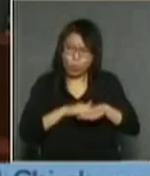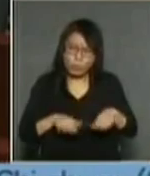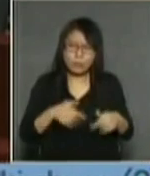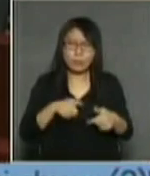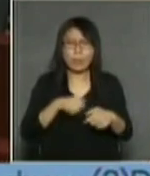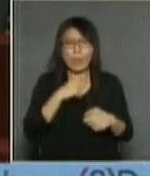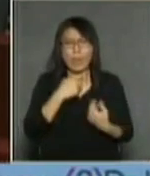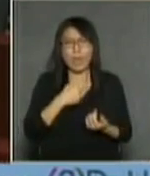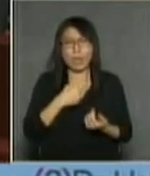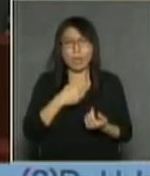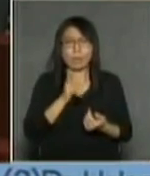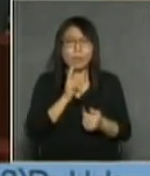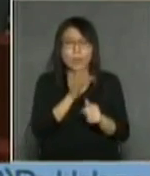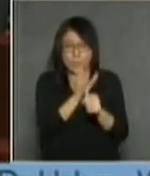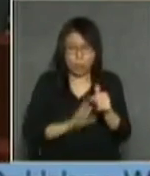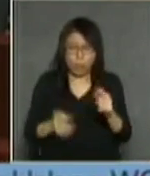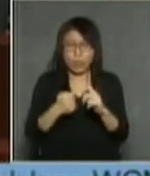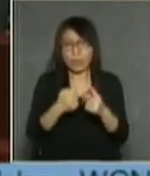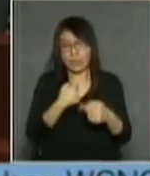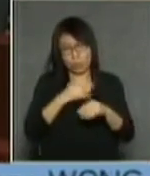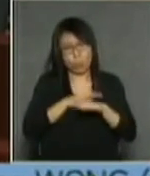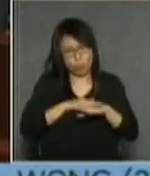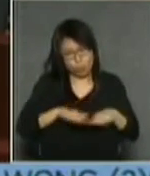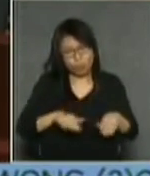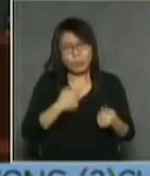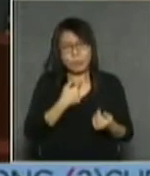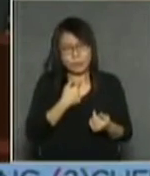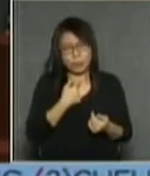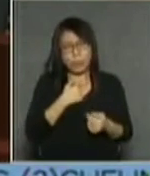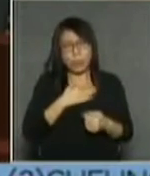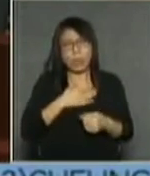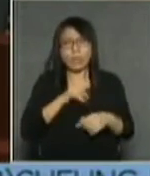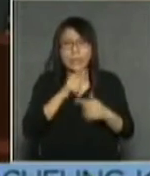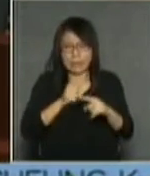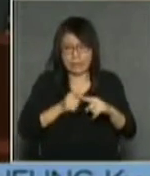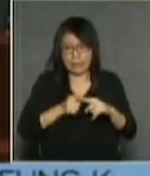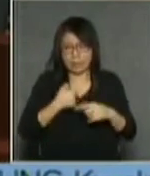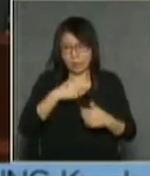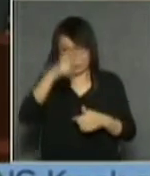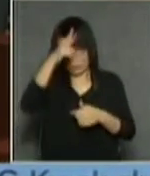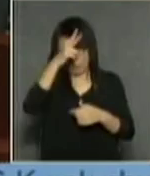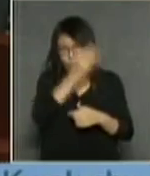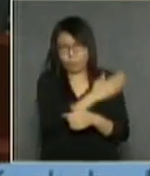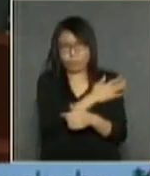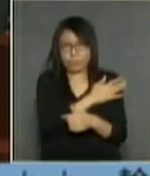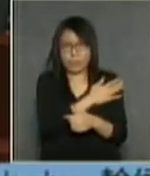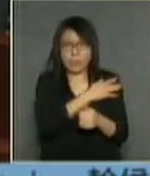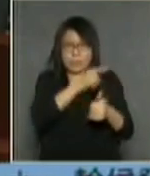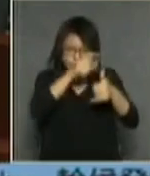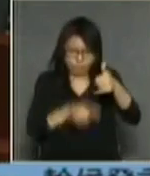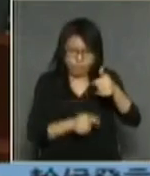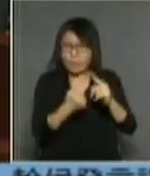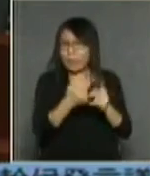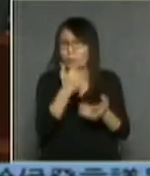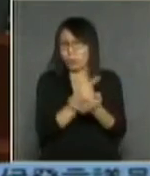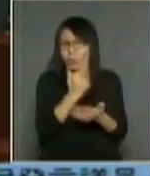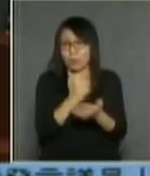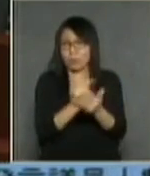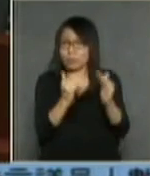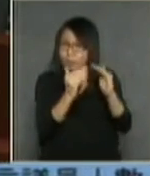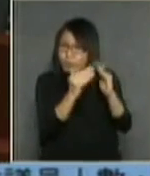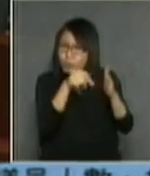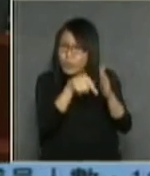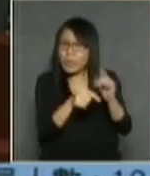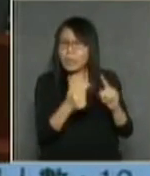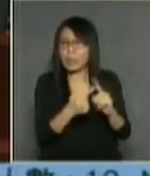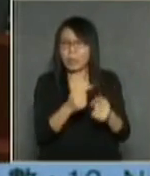呢，所以希望当局呢必须要行出一步，以民为本，从居民角度出发，用实际行